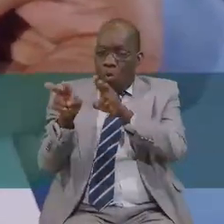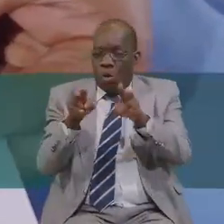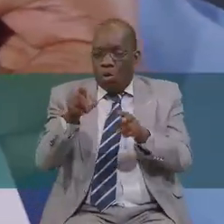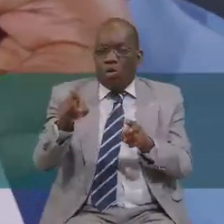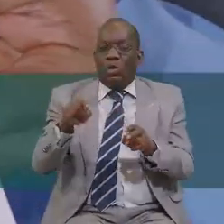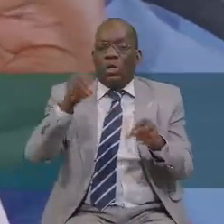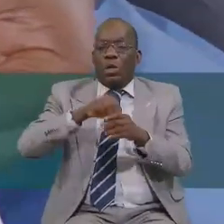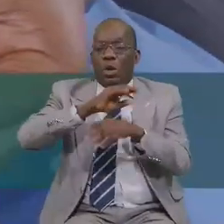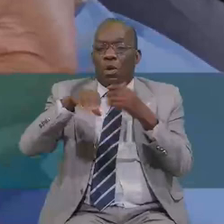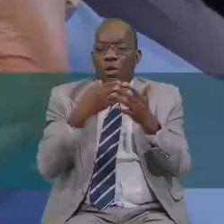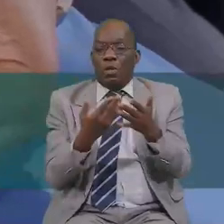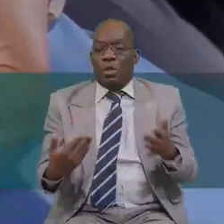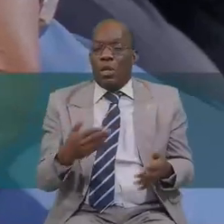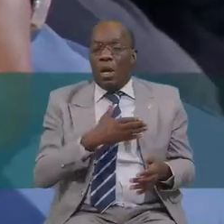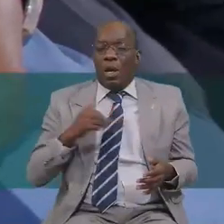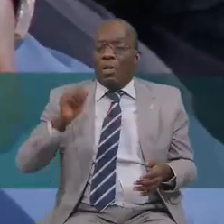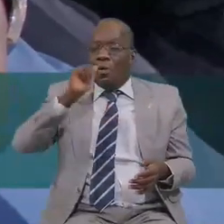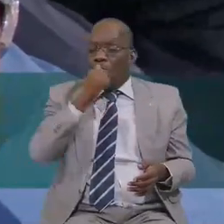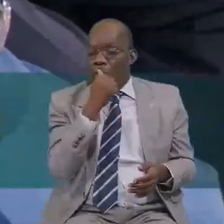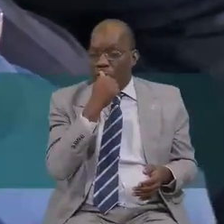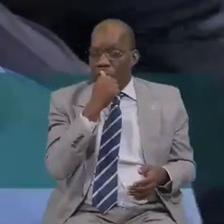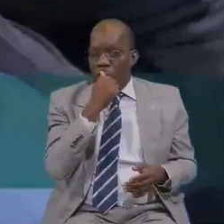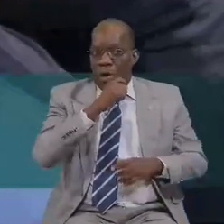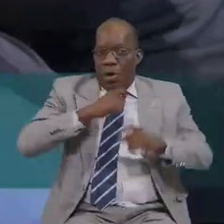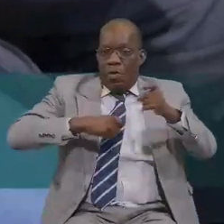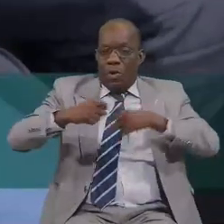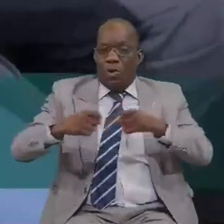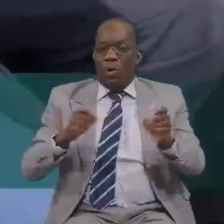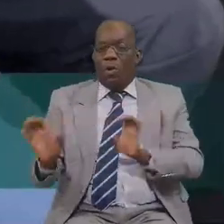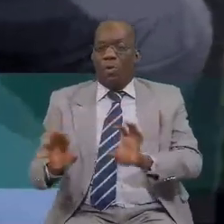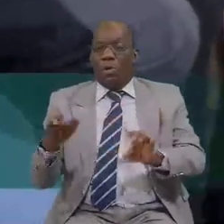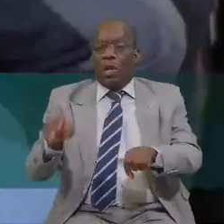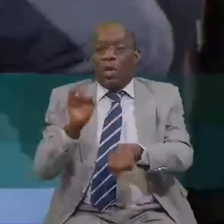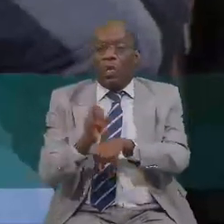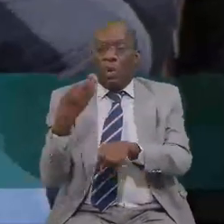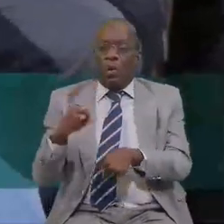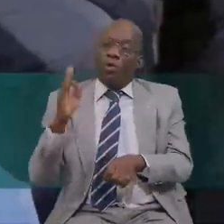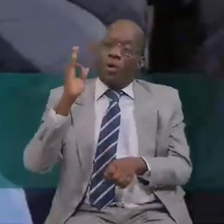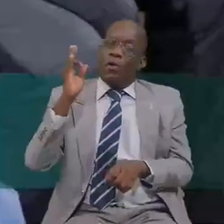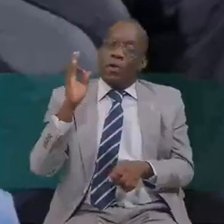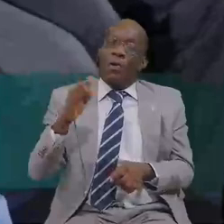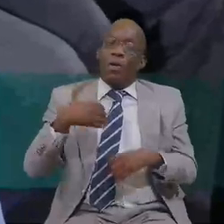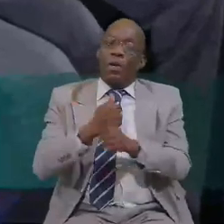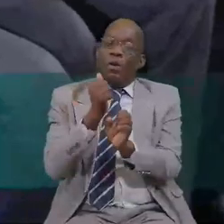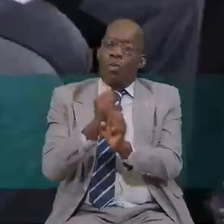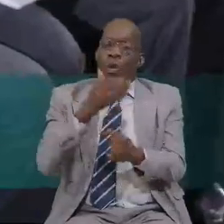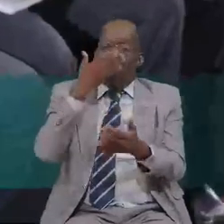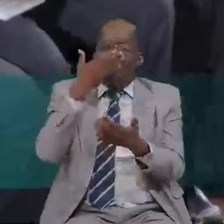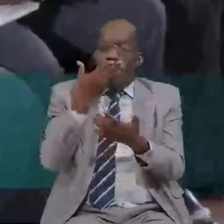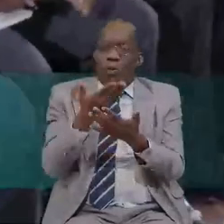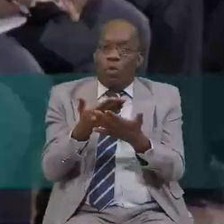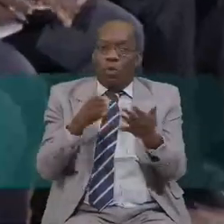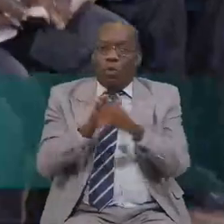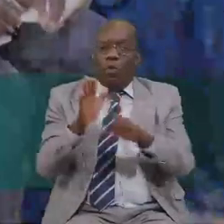2 Timothée 4, 5. Mais toi, sois sobre en toutes choses, supporte les souffrances, fais l'œuvre d'un évangéliste, remplis bien ton